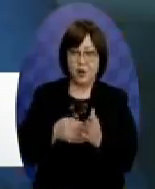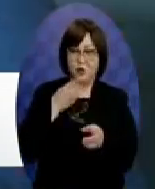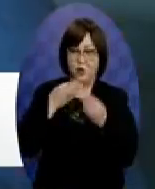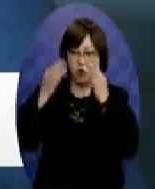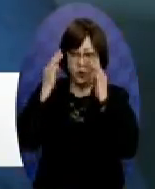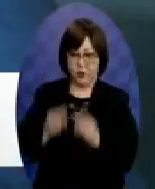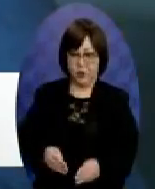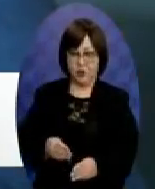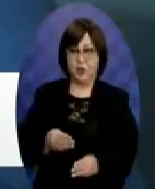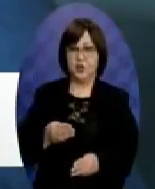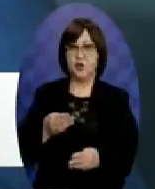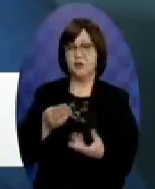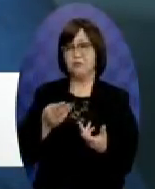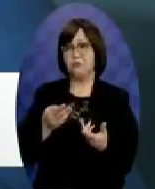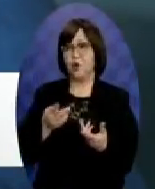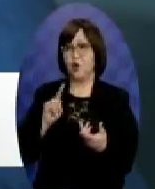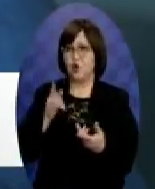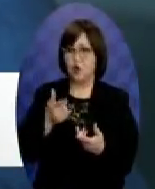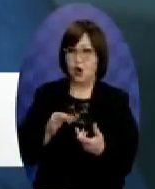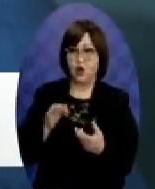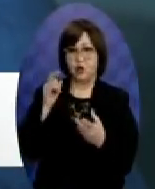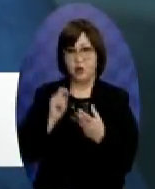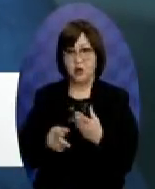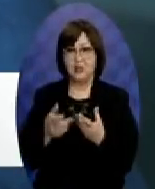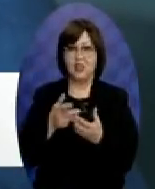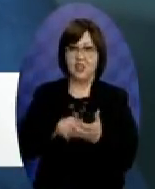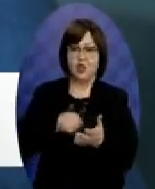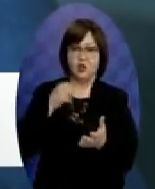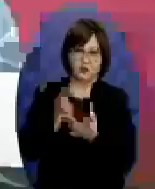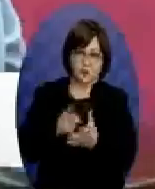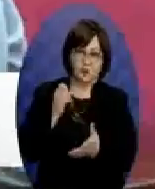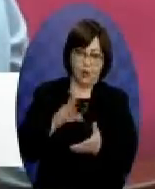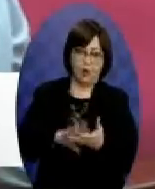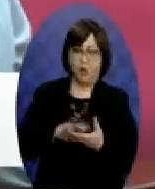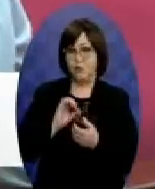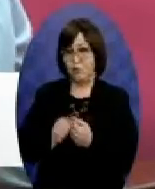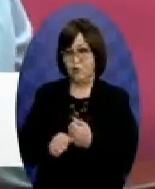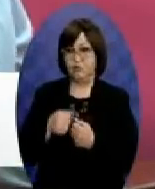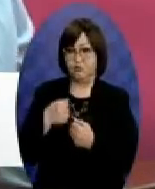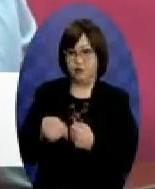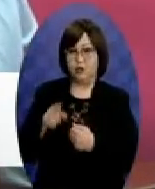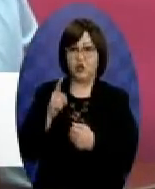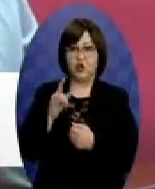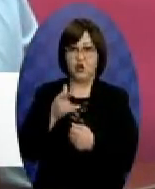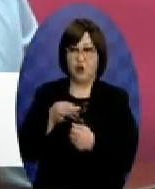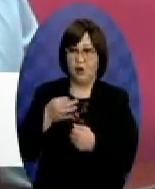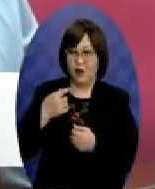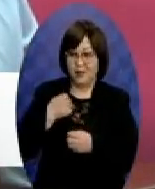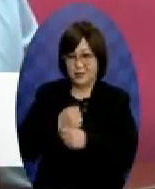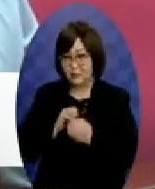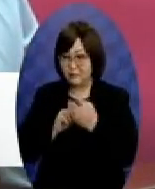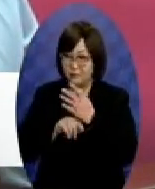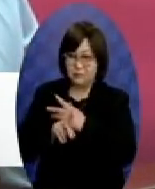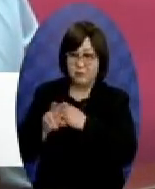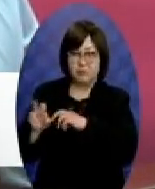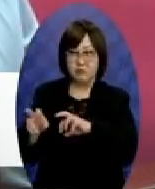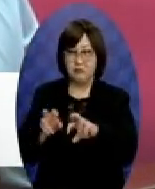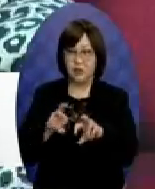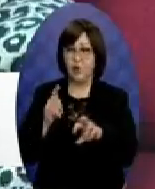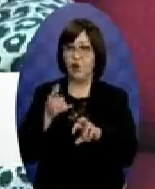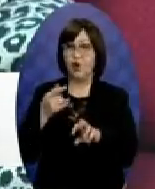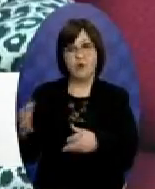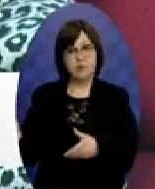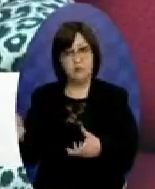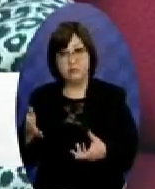заасан хөрөнгө түүнчлэн. Зарим шаардлагатай тохиолдолд төлбөр төлөгчийн бүхий л хөрөнгөд ажиллагаа явуулсны үндсэндээр санал болгосон